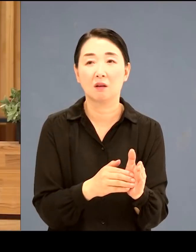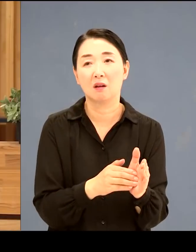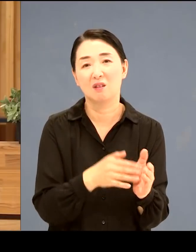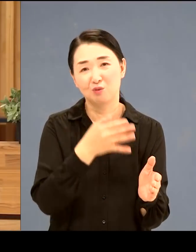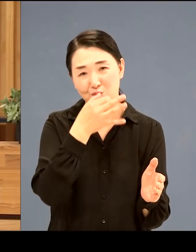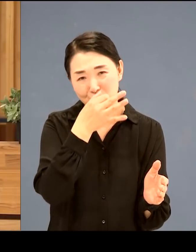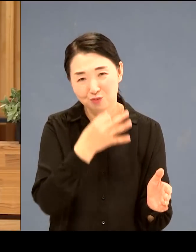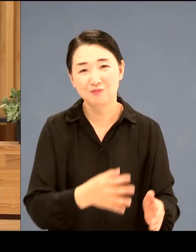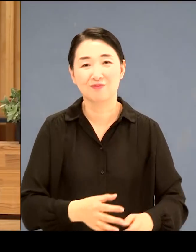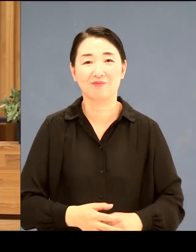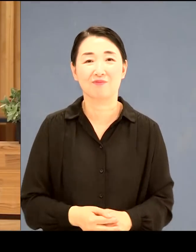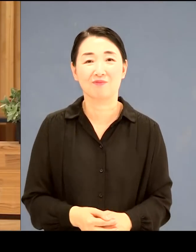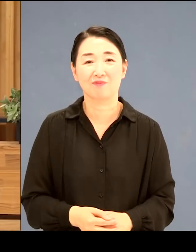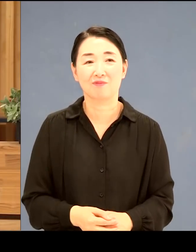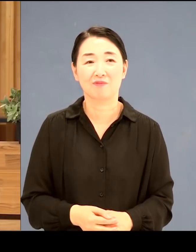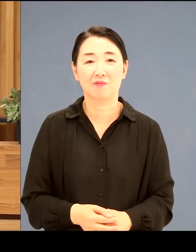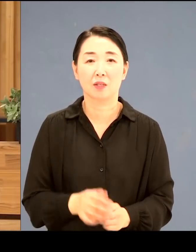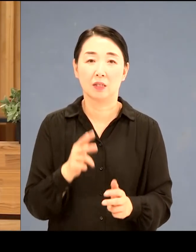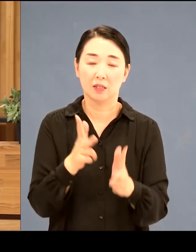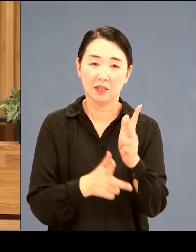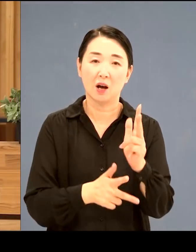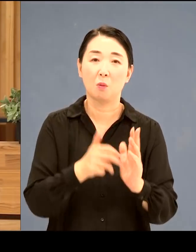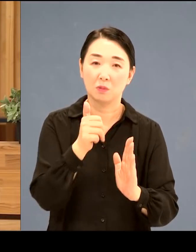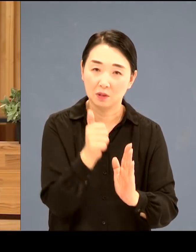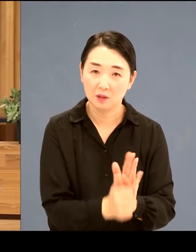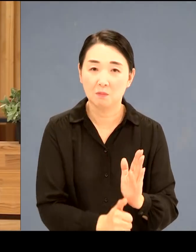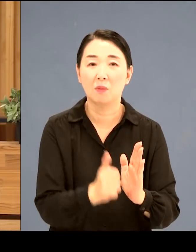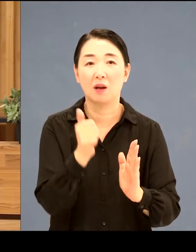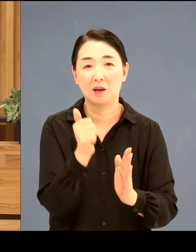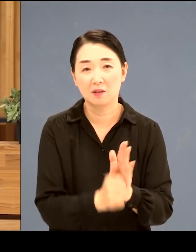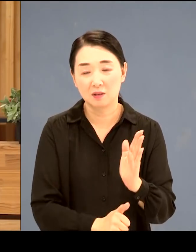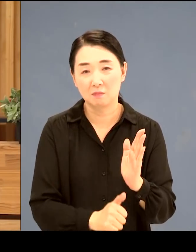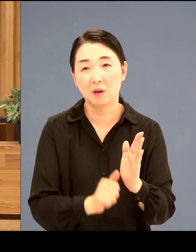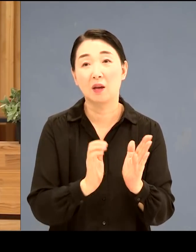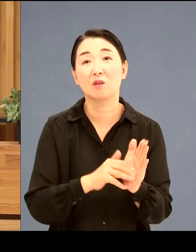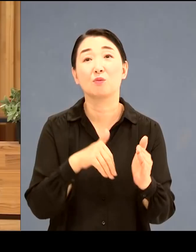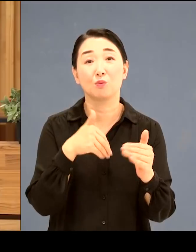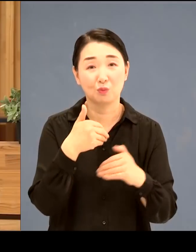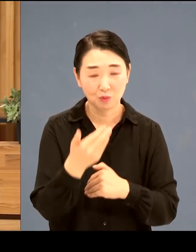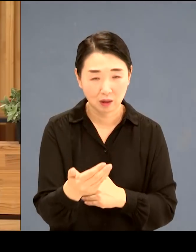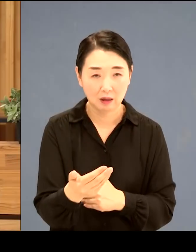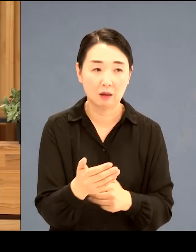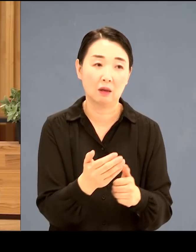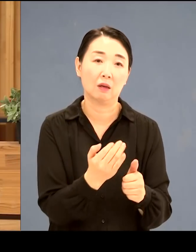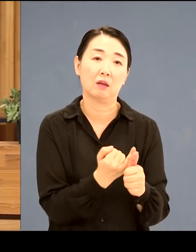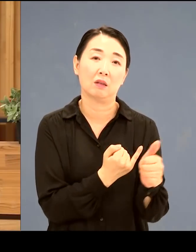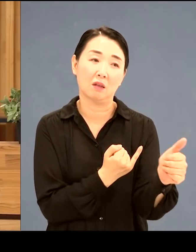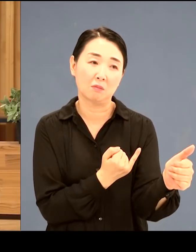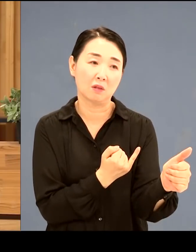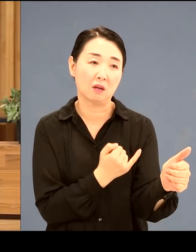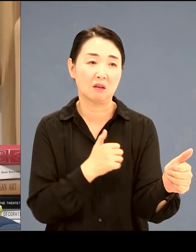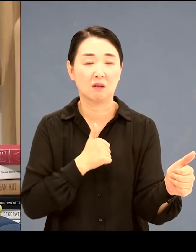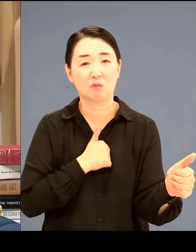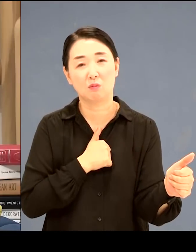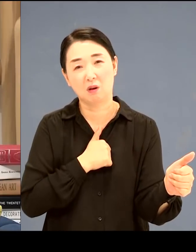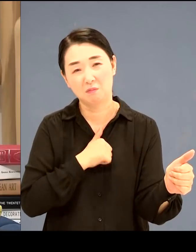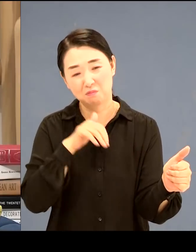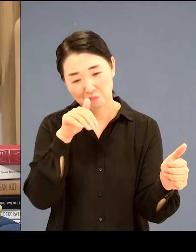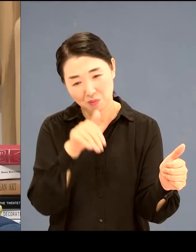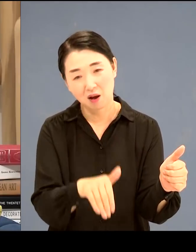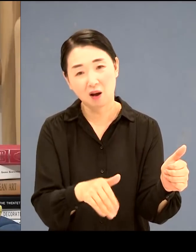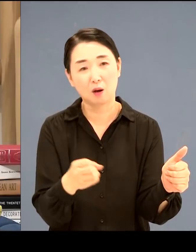흔들렸어요. 그러면 이제 사업을 연달아 실패하게 되면 다른 경제적인 이유도 있지만 남자 가장일 때문에 이제 자존감이